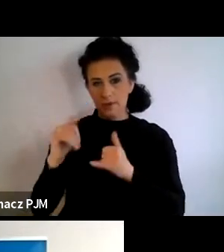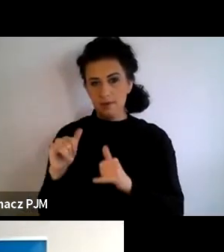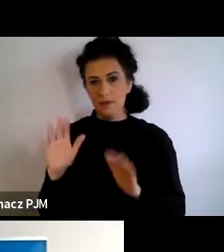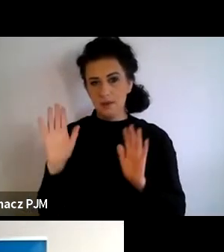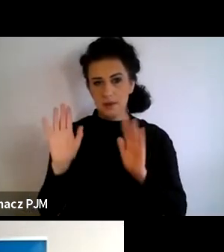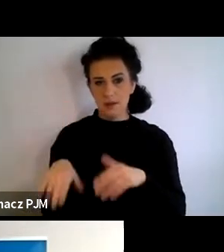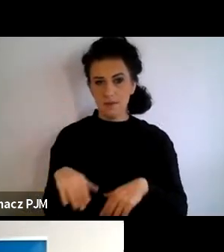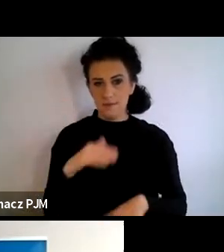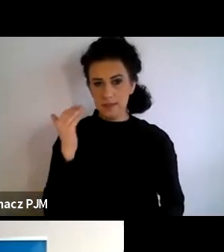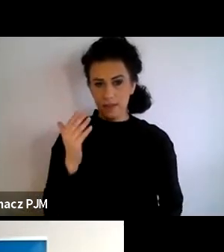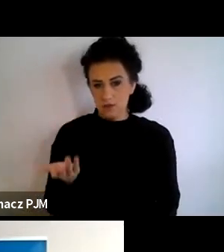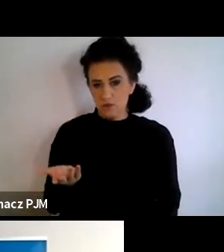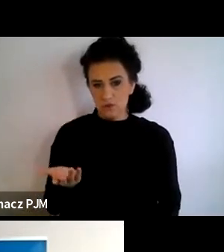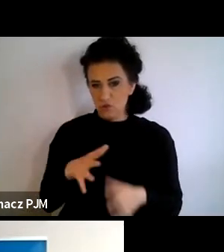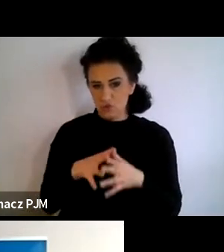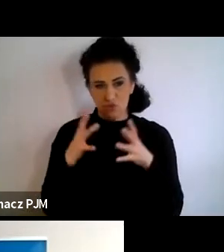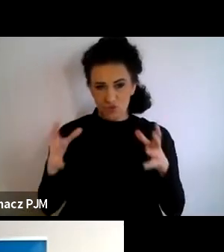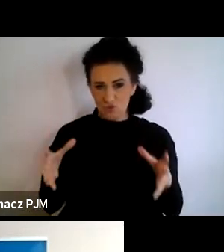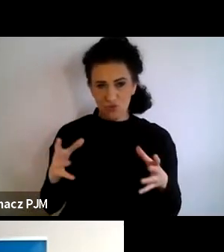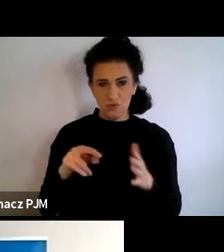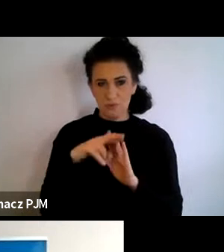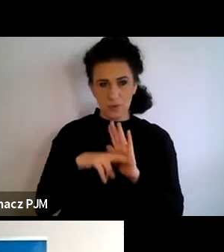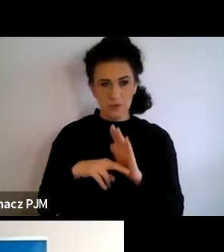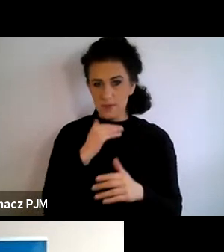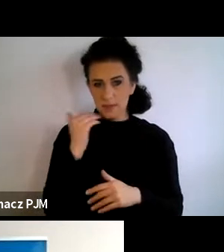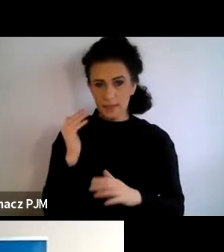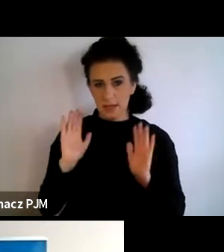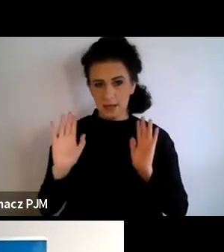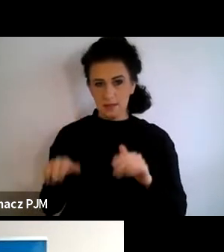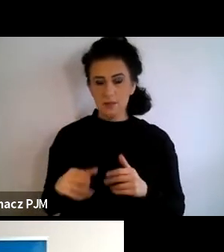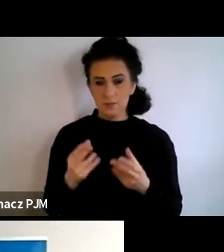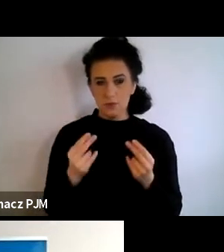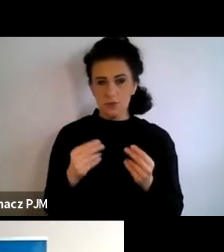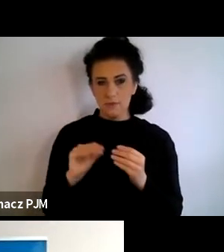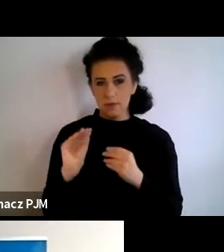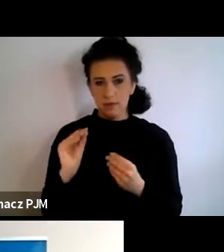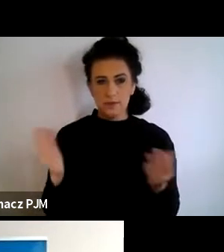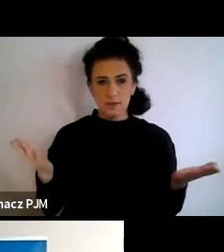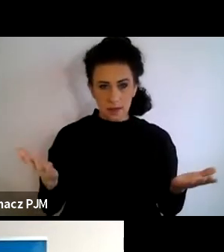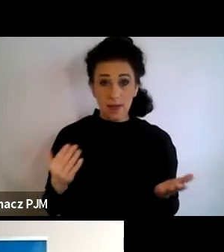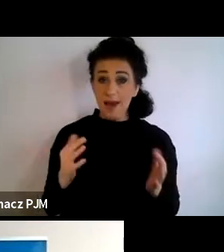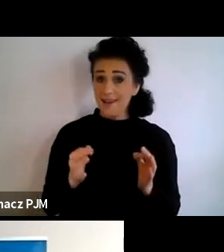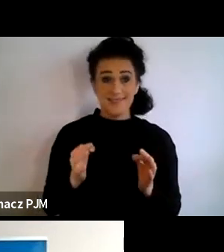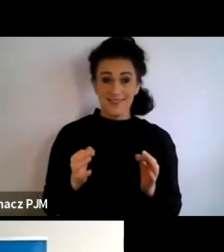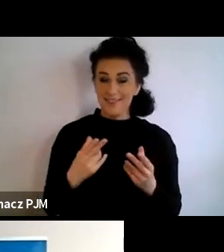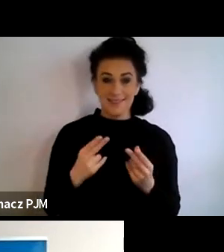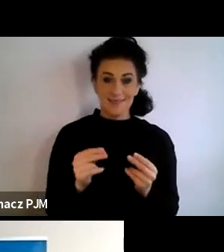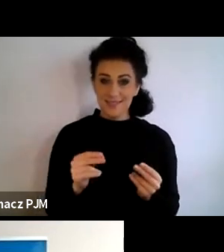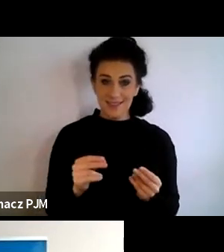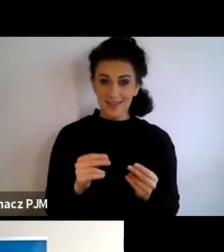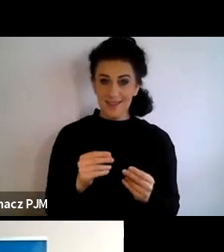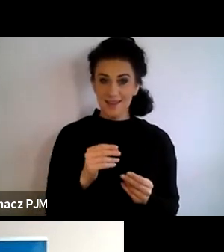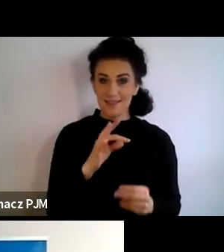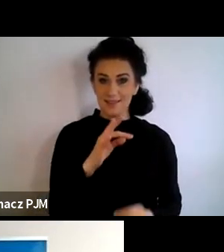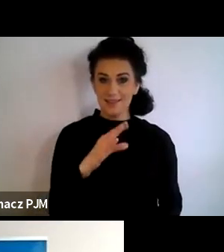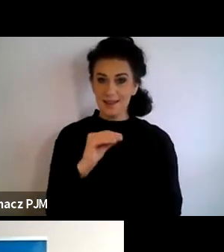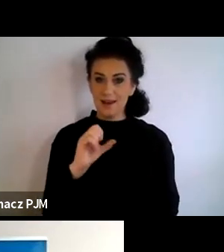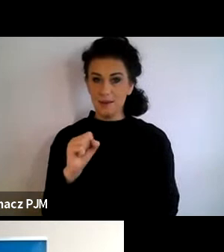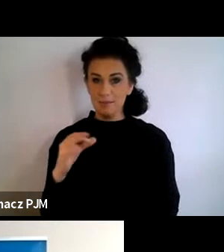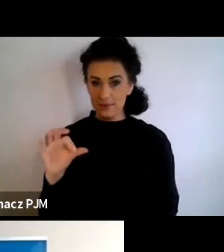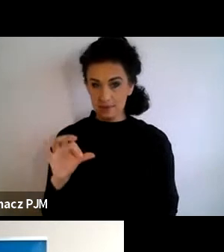kombajnem do takich klasycznych, typowych zastosowań. No to w tym momencie Microsoft Teams to jest